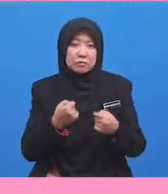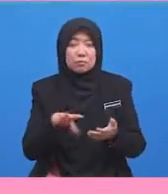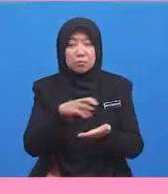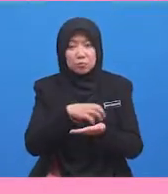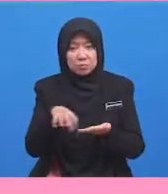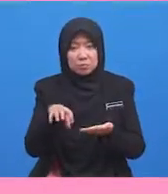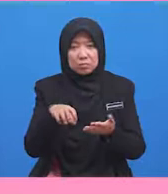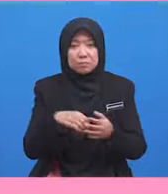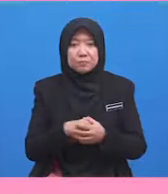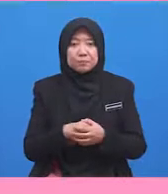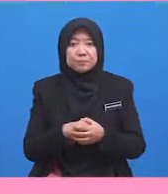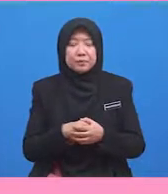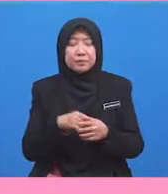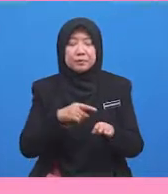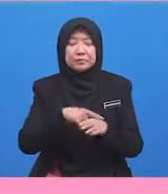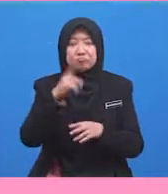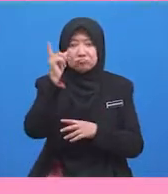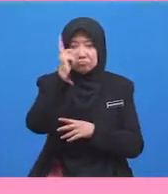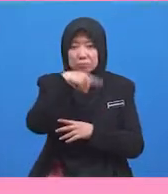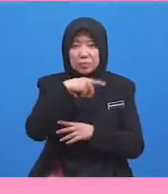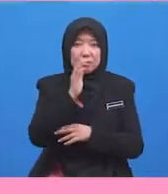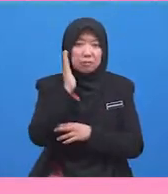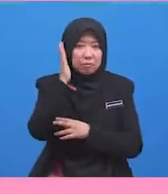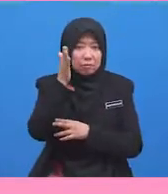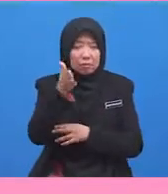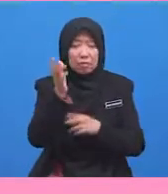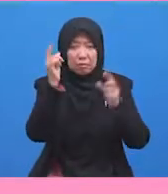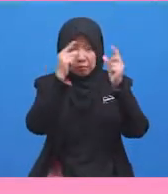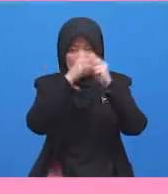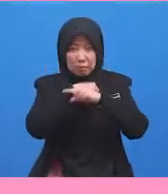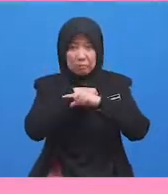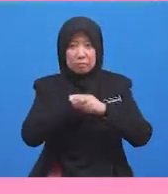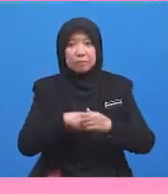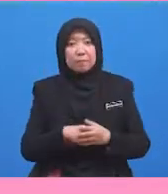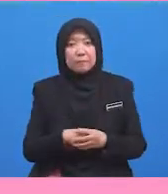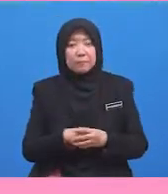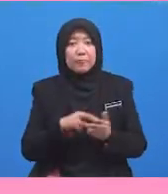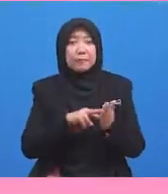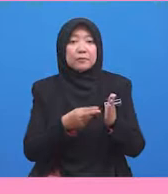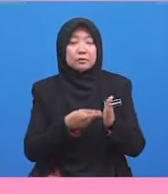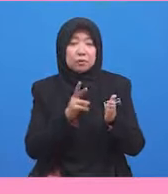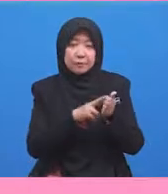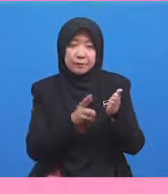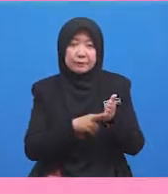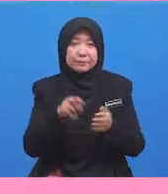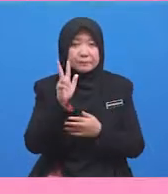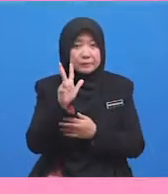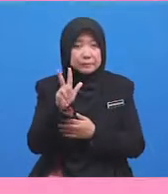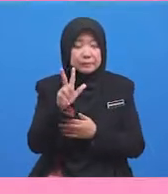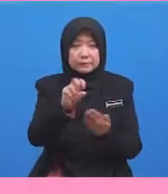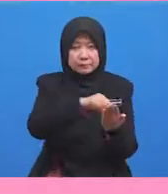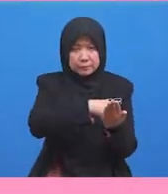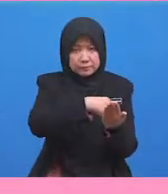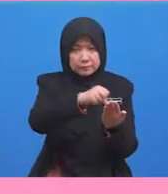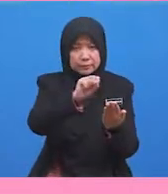malahan masa depannya juga akan menjadi gelap maksud rangkap ketiga sajak